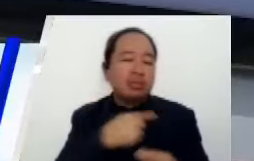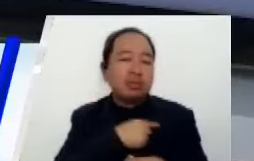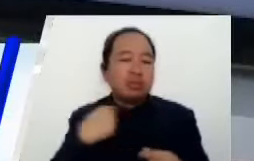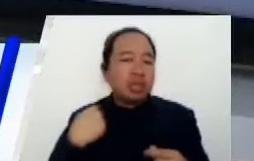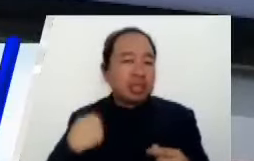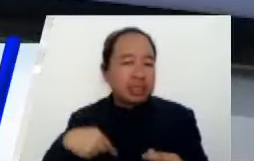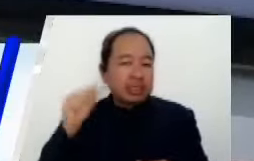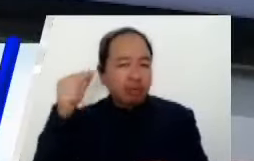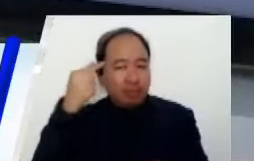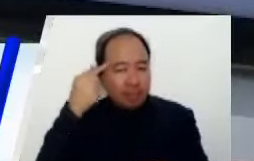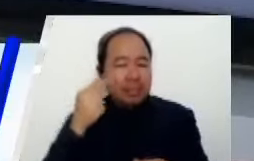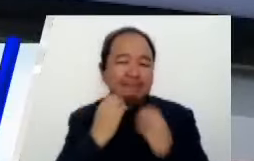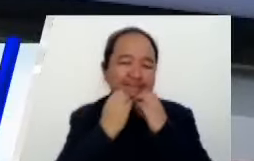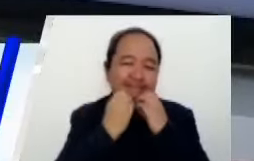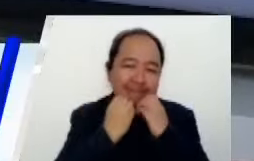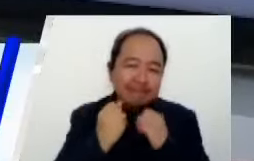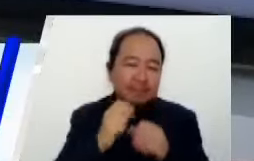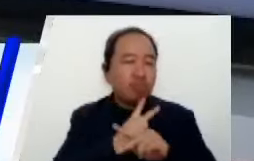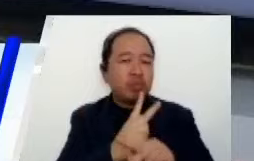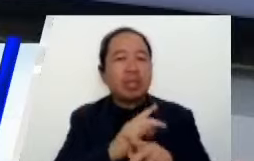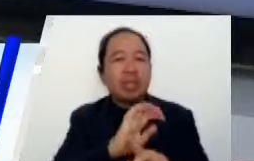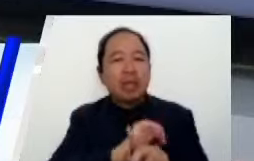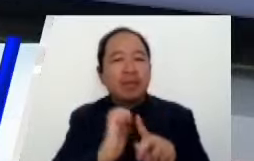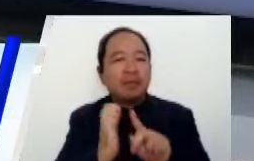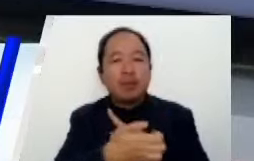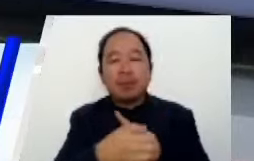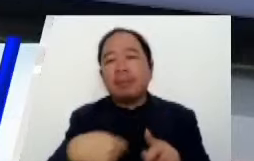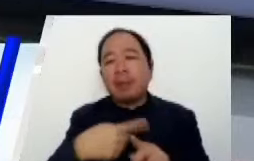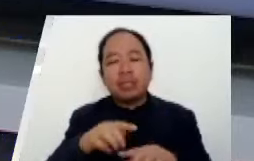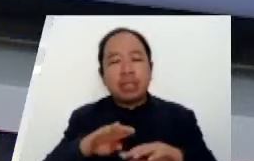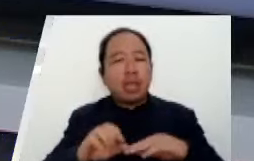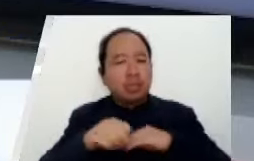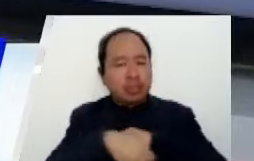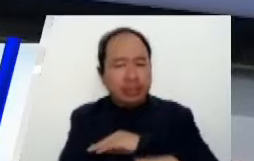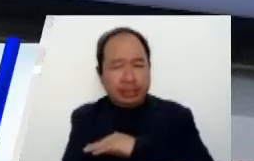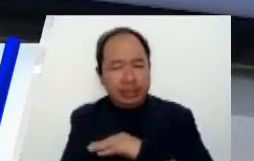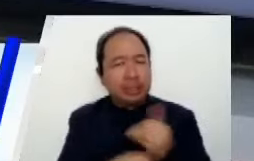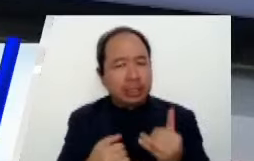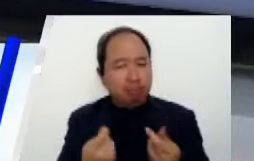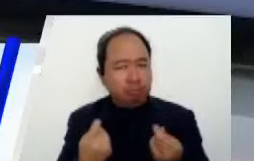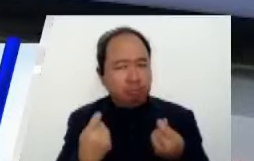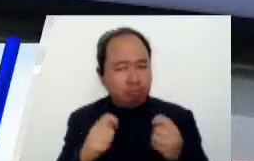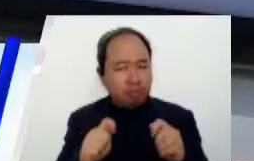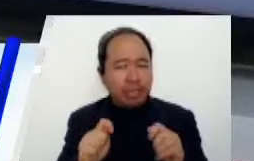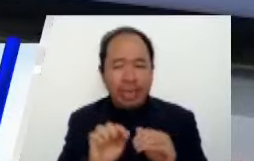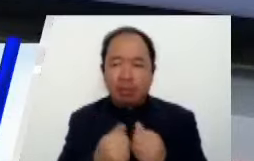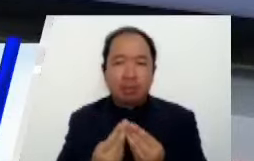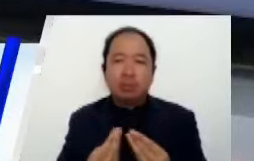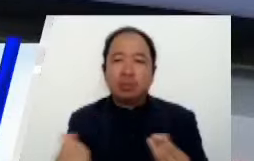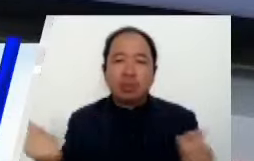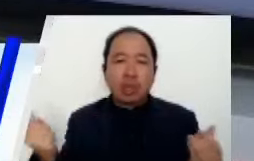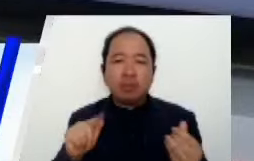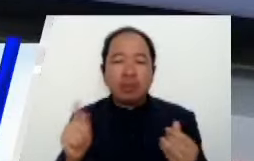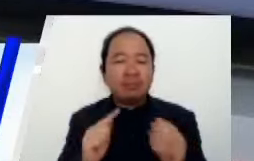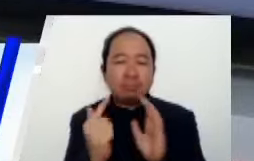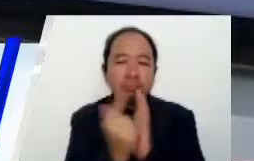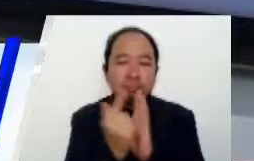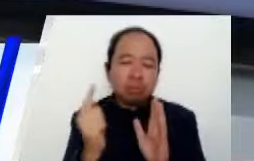pagprotekta sa kalikasan at fishery resources at gumagawa ng hakbang para sugpuin ang mga ilegal na